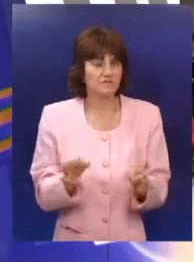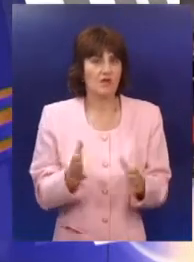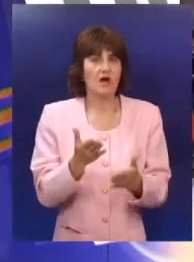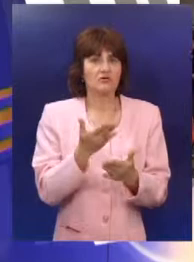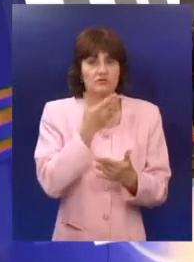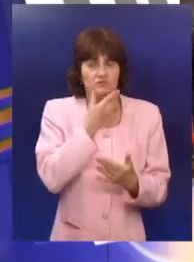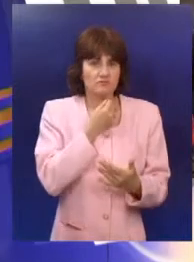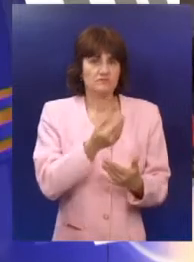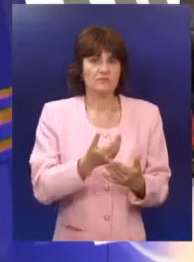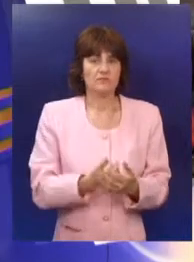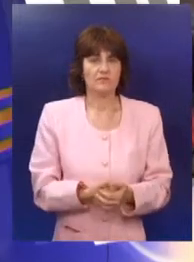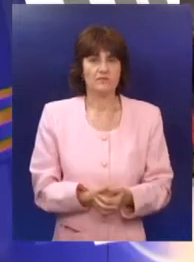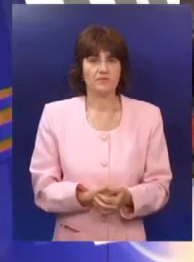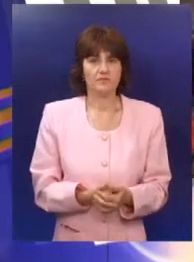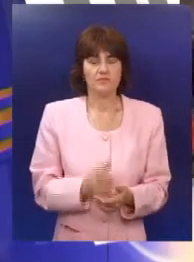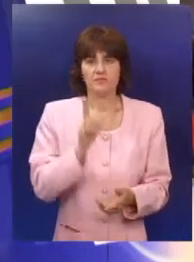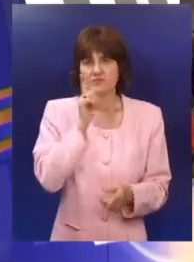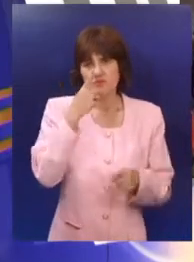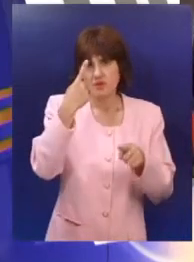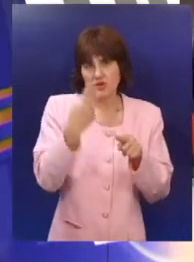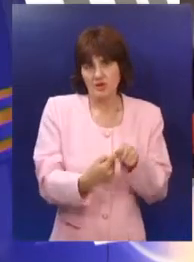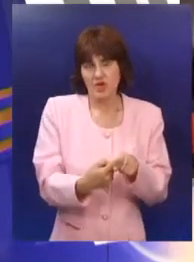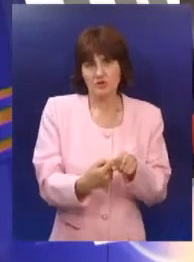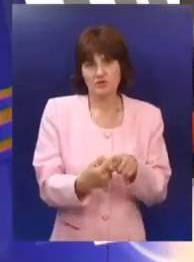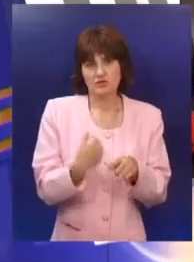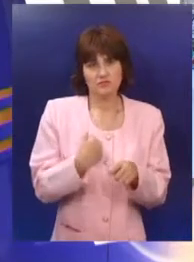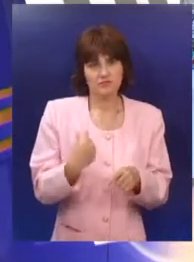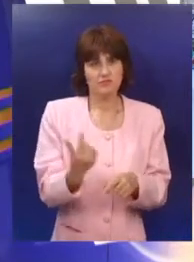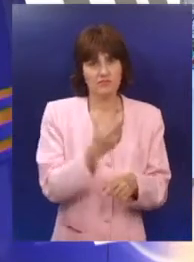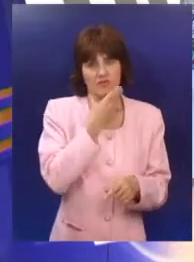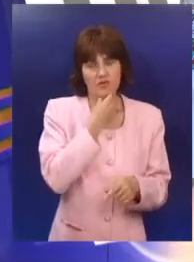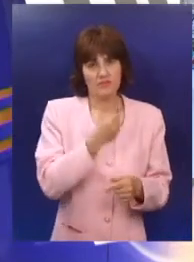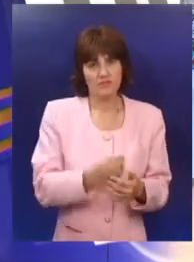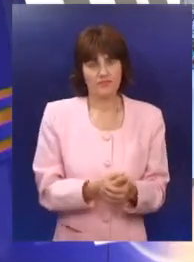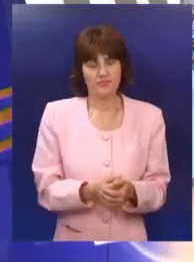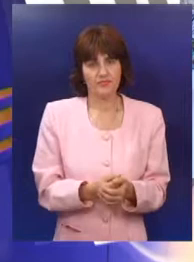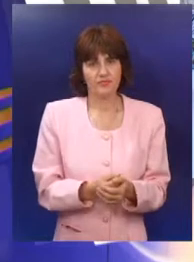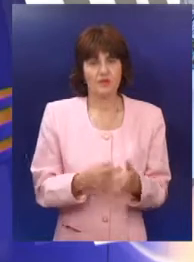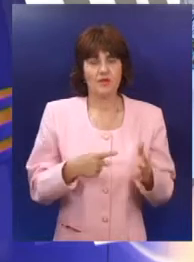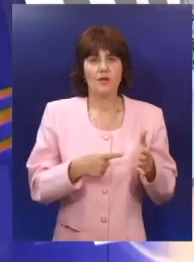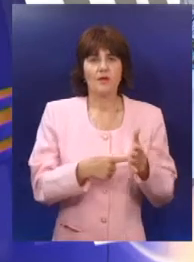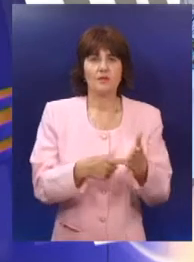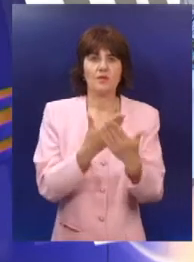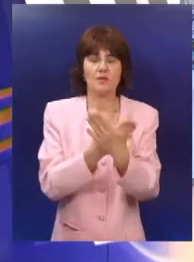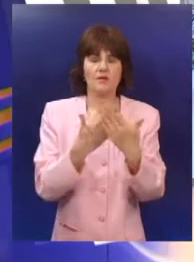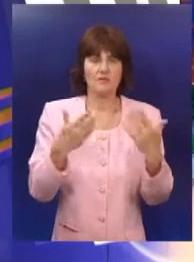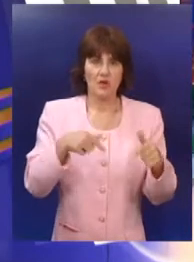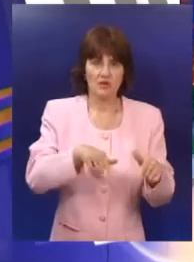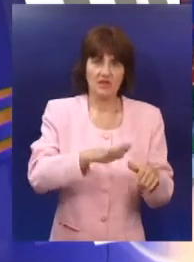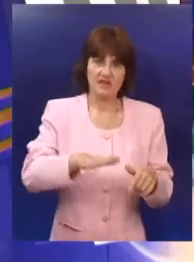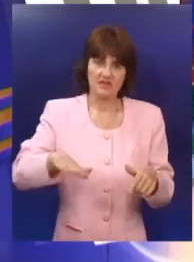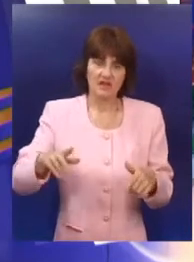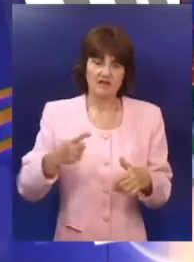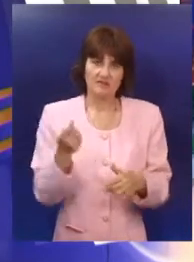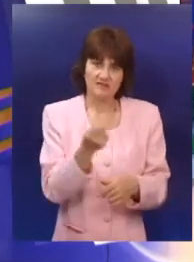i svi su urađeni vrlo precizno i meni se svaki sviđa rad. Izložene rukotvorine su nastale radom đaka